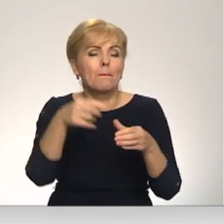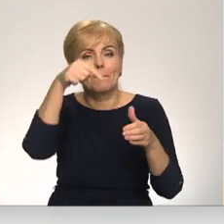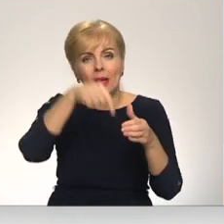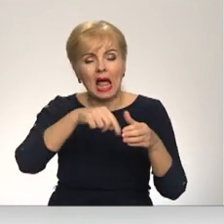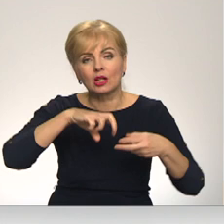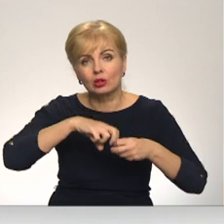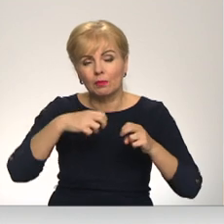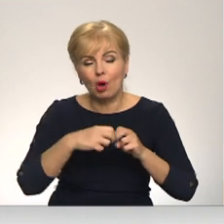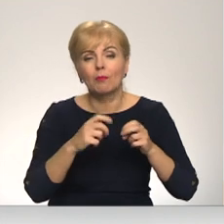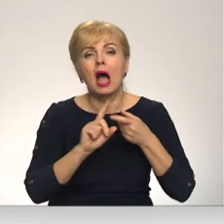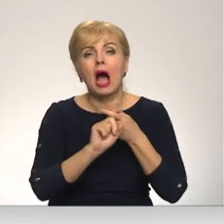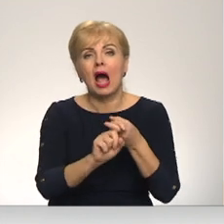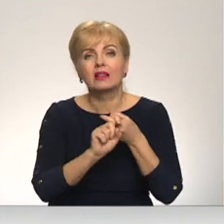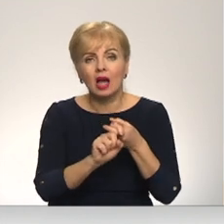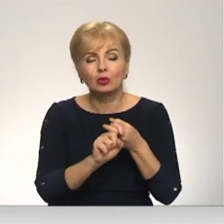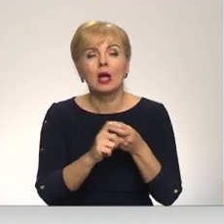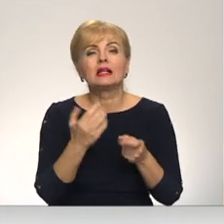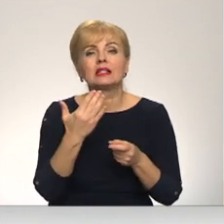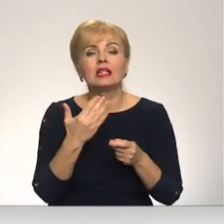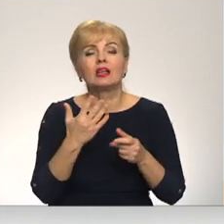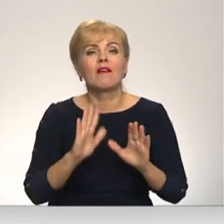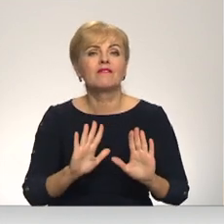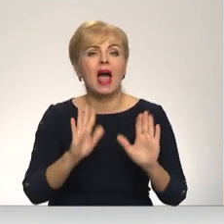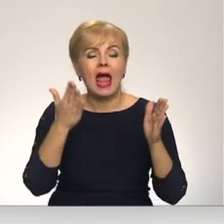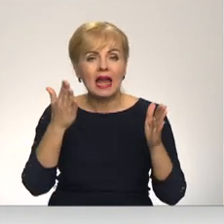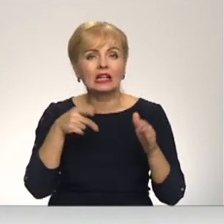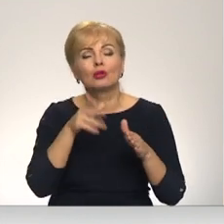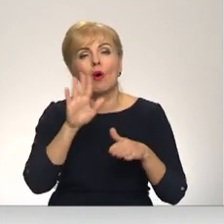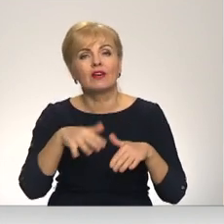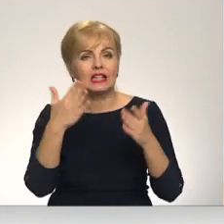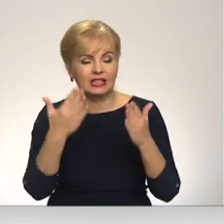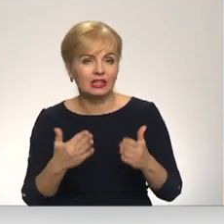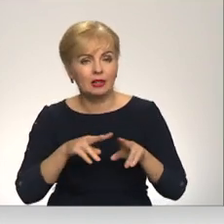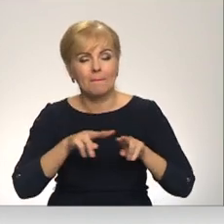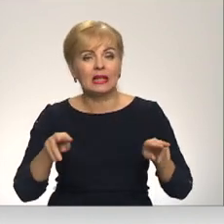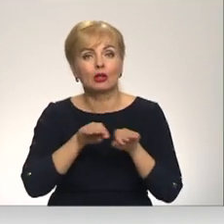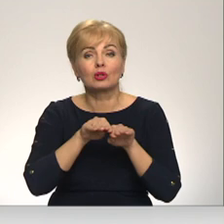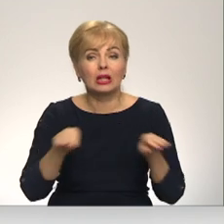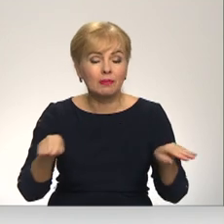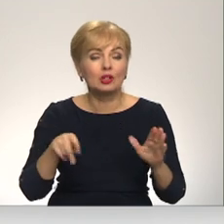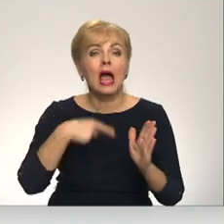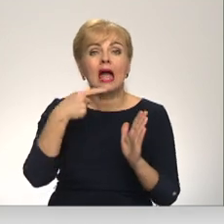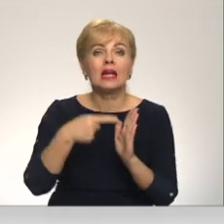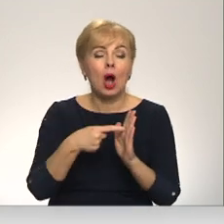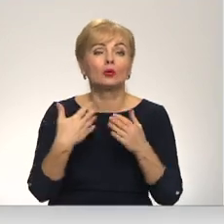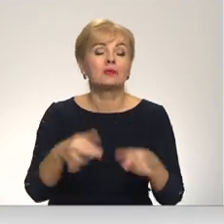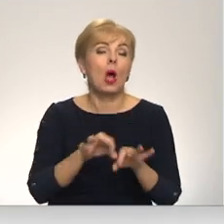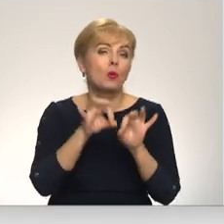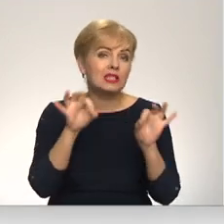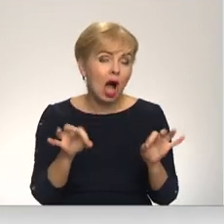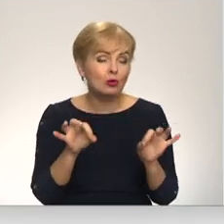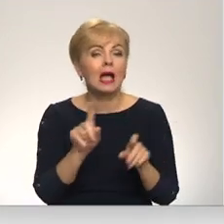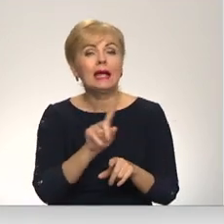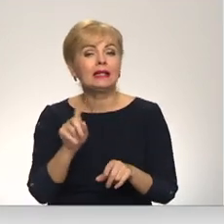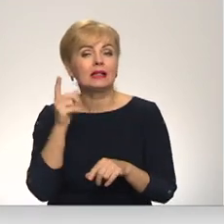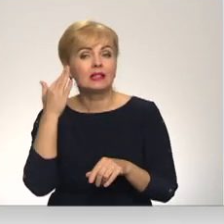Viss atkarīgs no tā, cik veikli tas atrast to risinājumu ministriju līmenī. Pat cik tas jautājums ir iekustējies, tad ir tāda